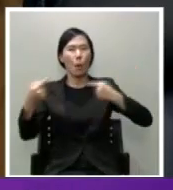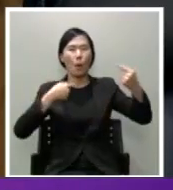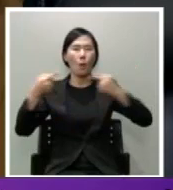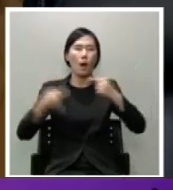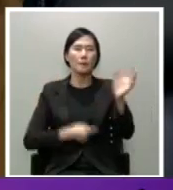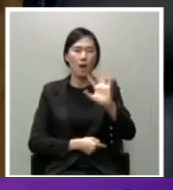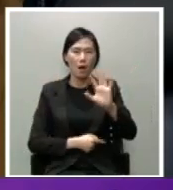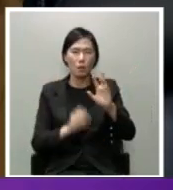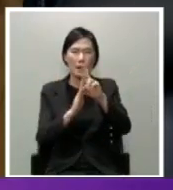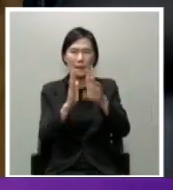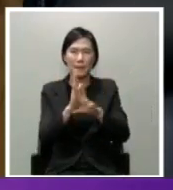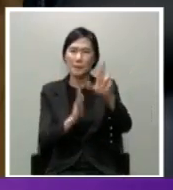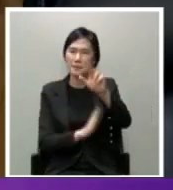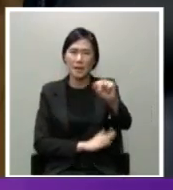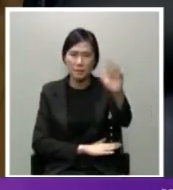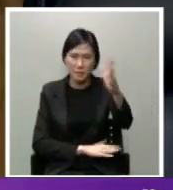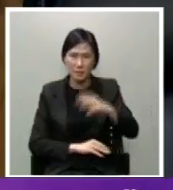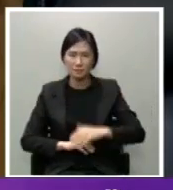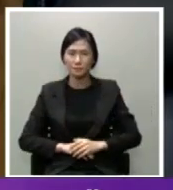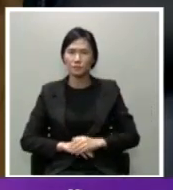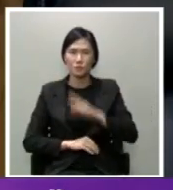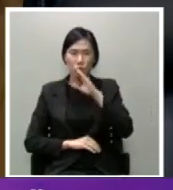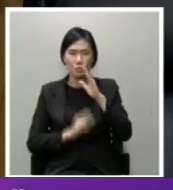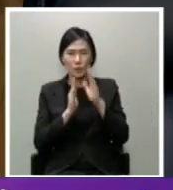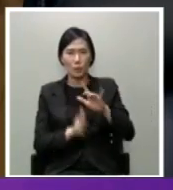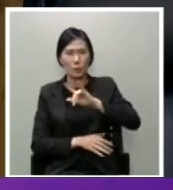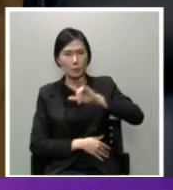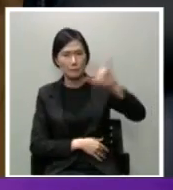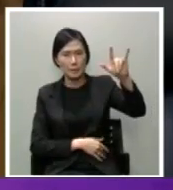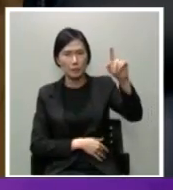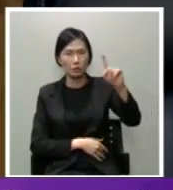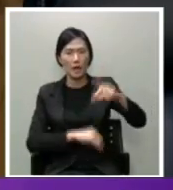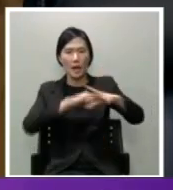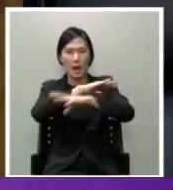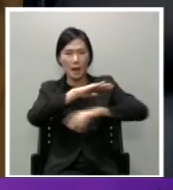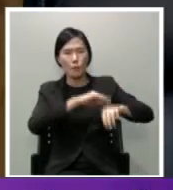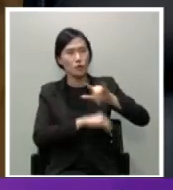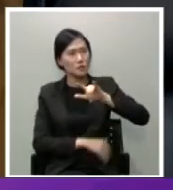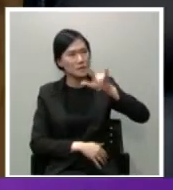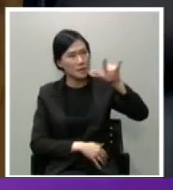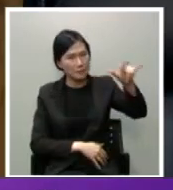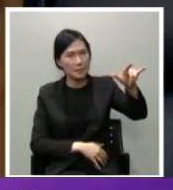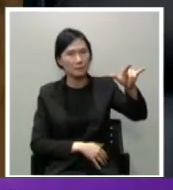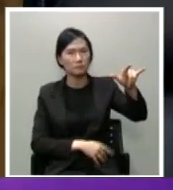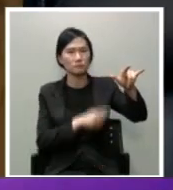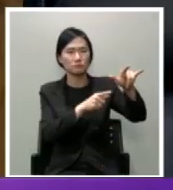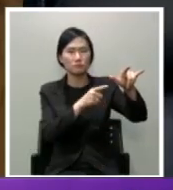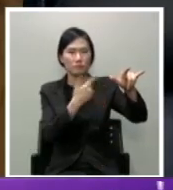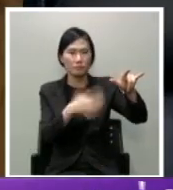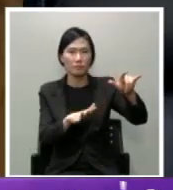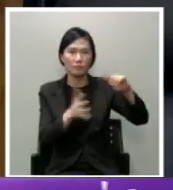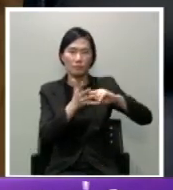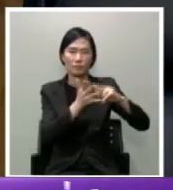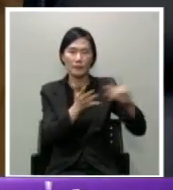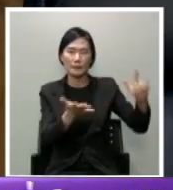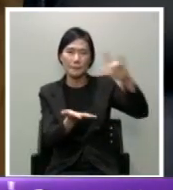ระเบียบนี้ได้ใช้นะครับเมื่อมีนักบินจี้หรือขโมยเครื่องบินจากประเทศเดินขนอาวุธบินมาแล้วก็ดันน้ำมันหมดมาลงเ